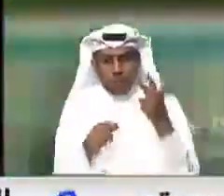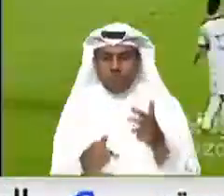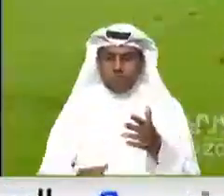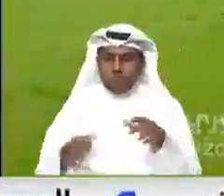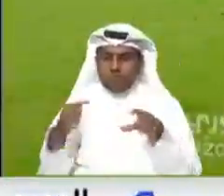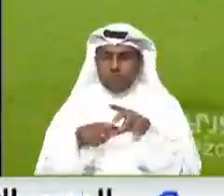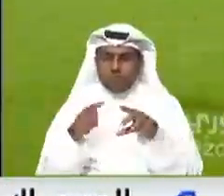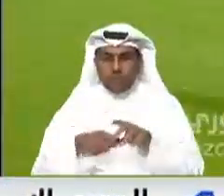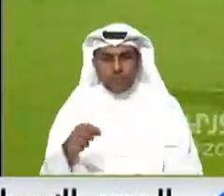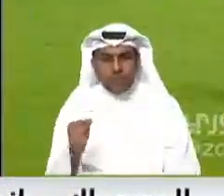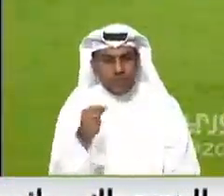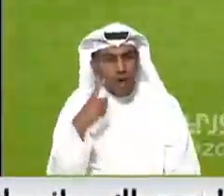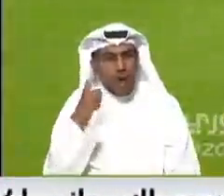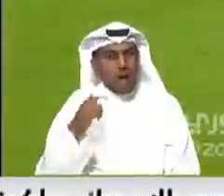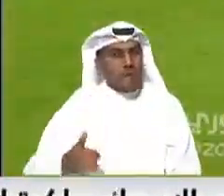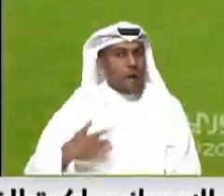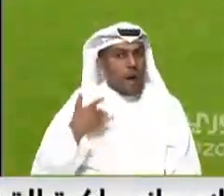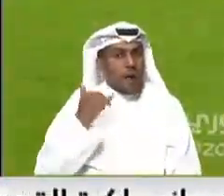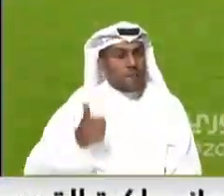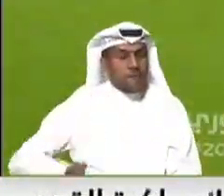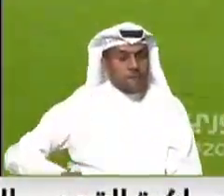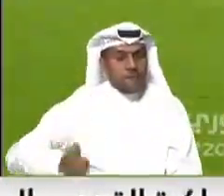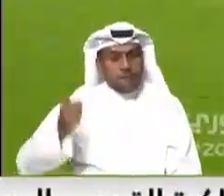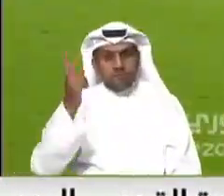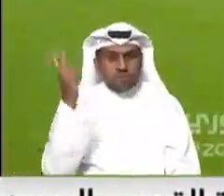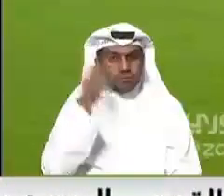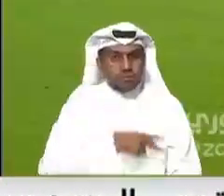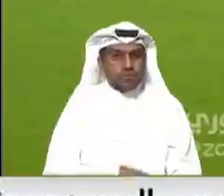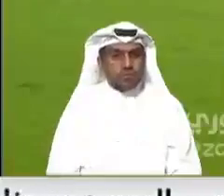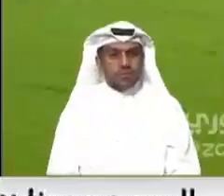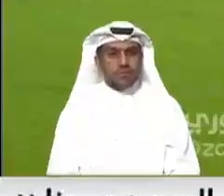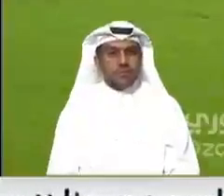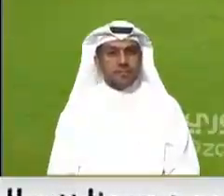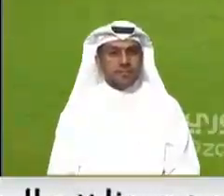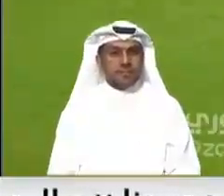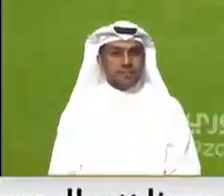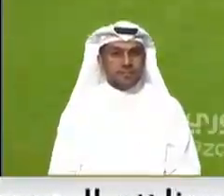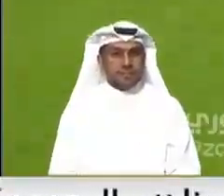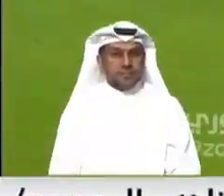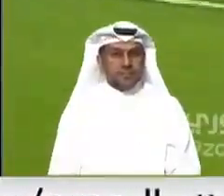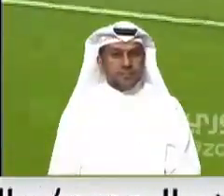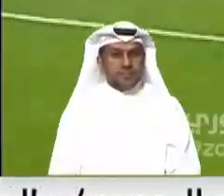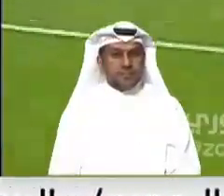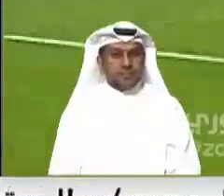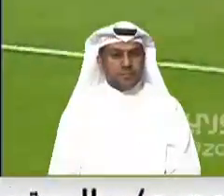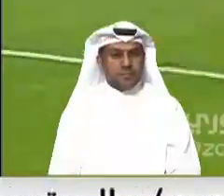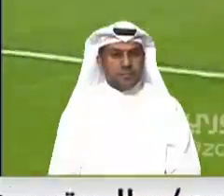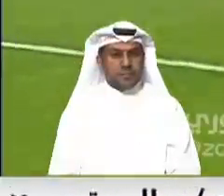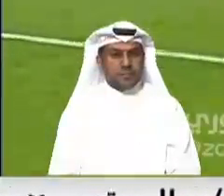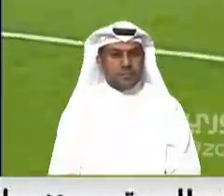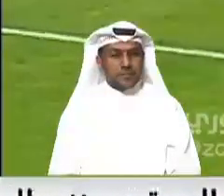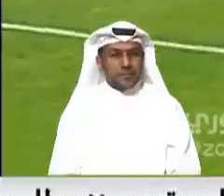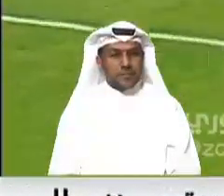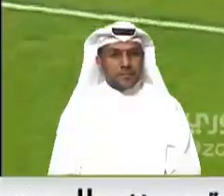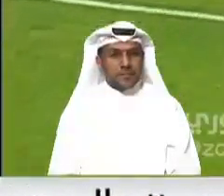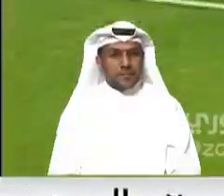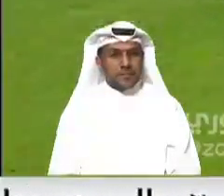مجاري عن العرب السالميه هزيمه ثقيله اخذها صح ويحطها بالجول